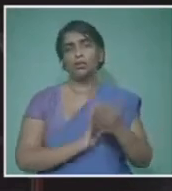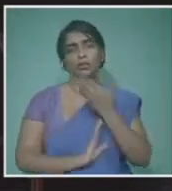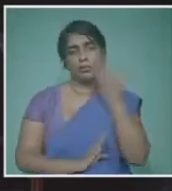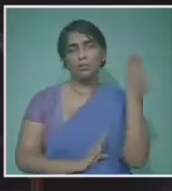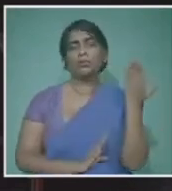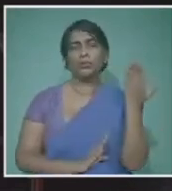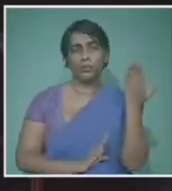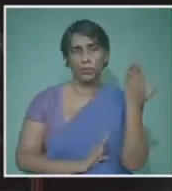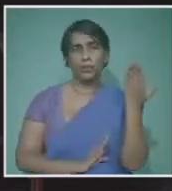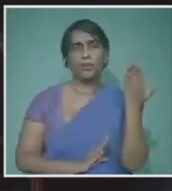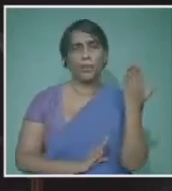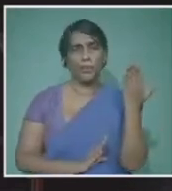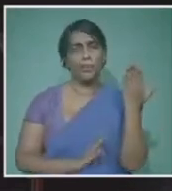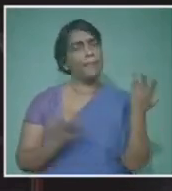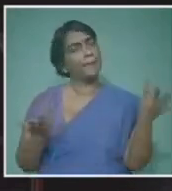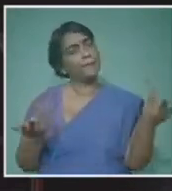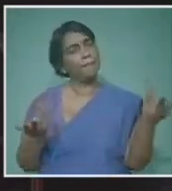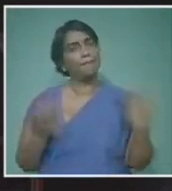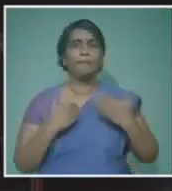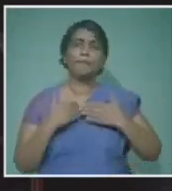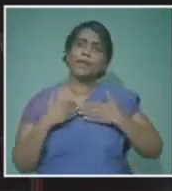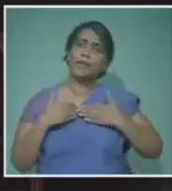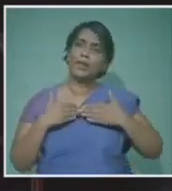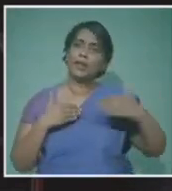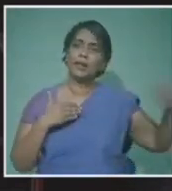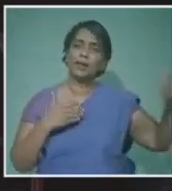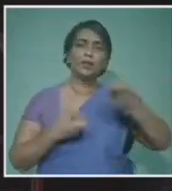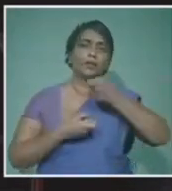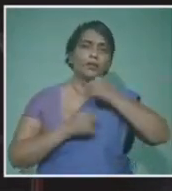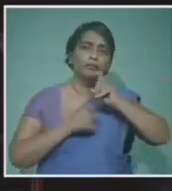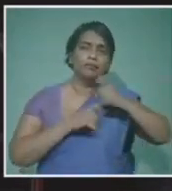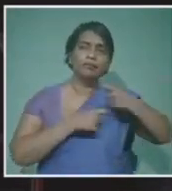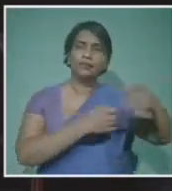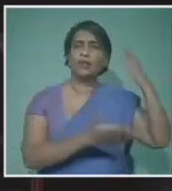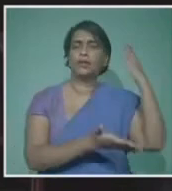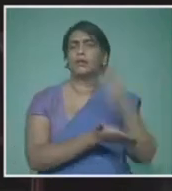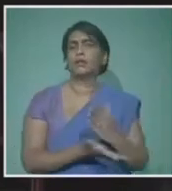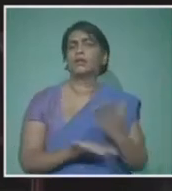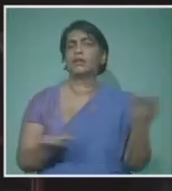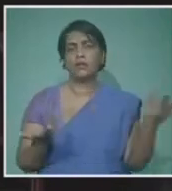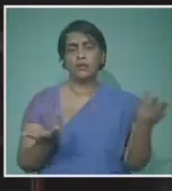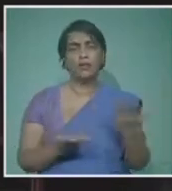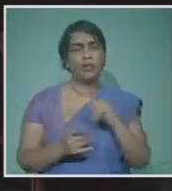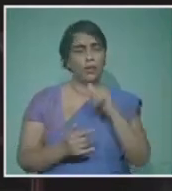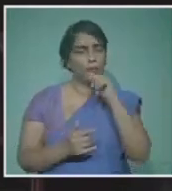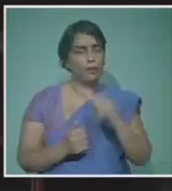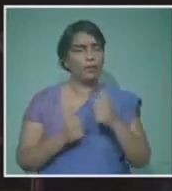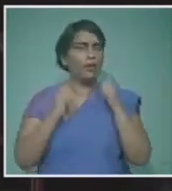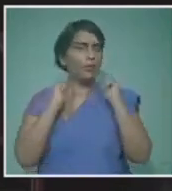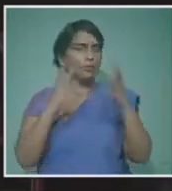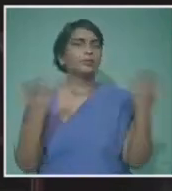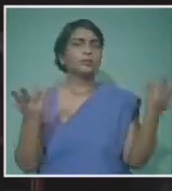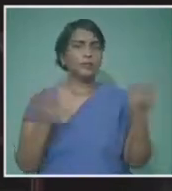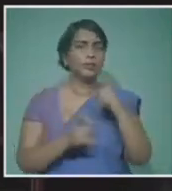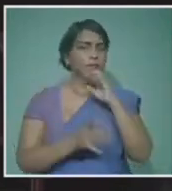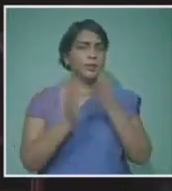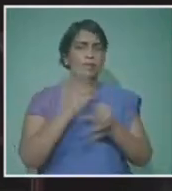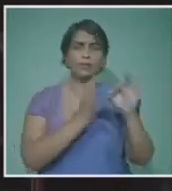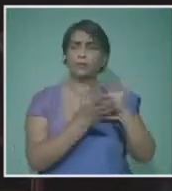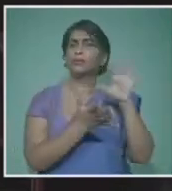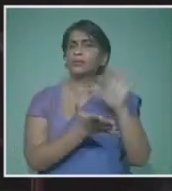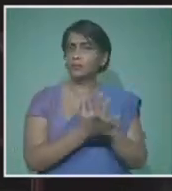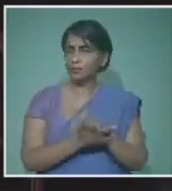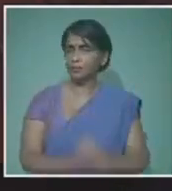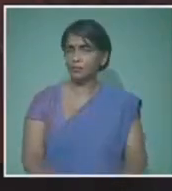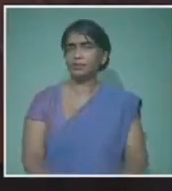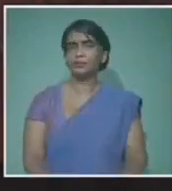පුළුවන්. එහෙම නැත්නම් මේ දීර්ඝ කාලයක් මේ නඩු ඇදෙන එක වළක්වා ගන්න බෑ. කිසිදු සාධාරණ හේතුවක් නැතුව පවරා තිබෙන නඩු ගරු කතානායකතුමනි. හරි